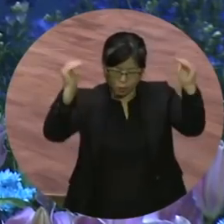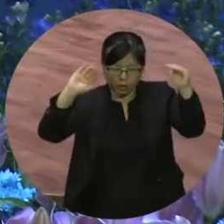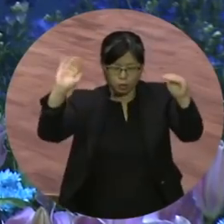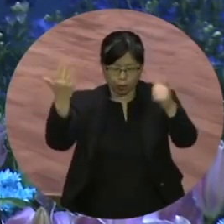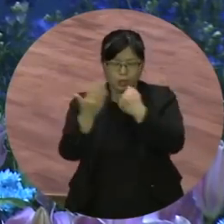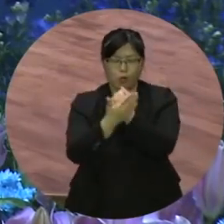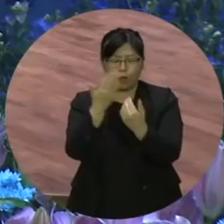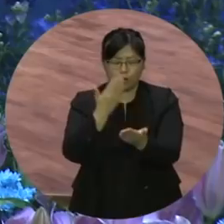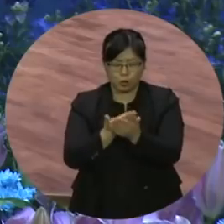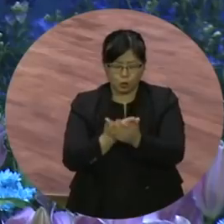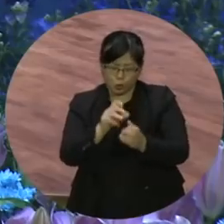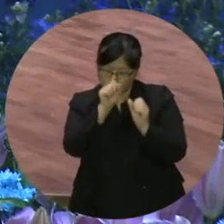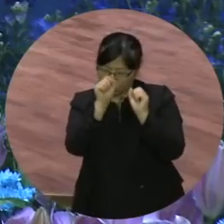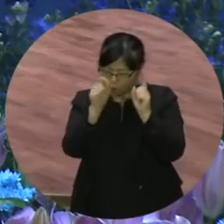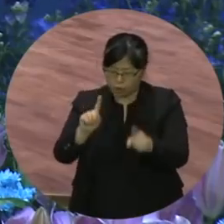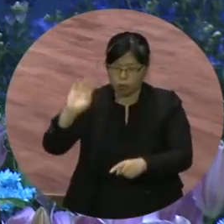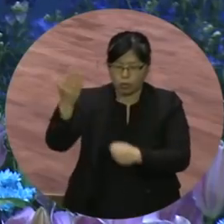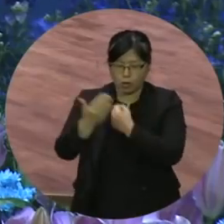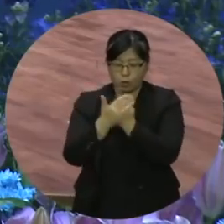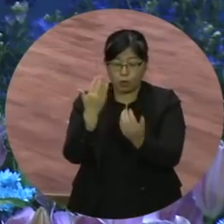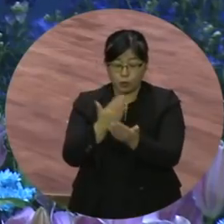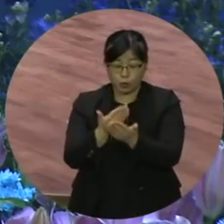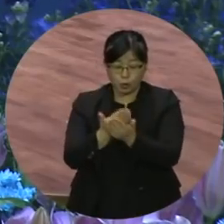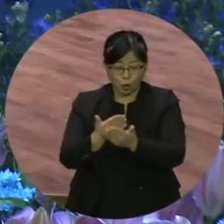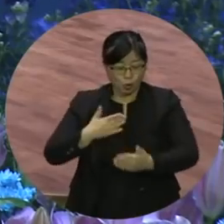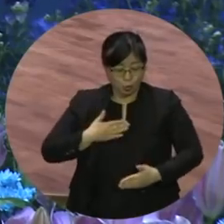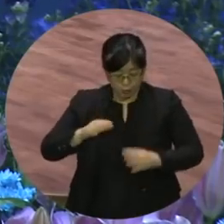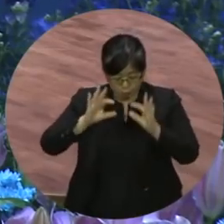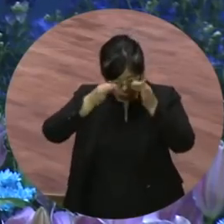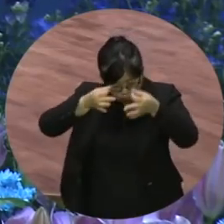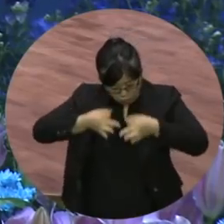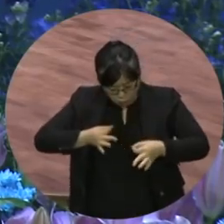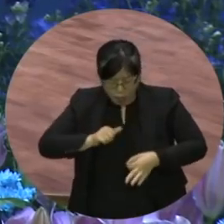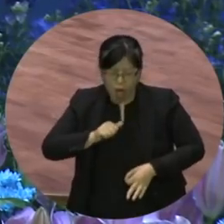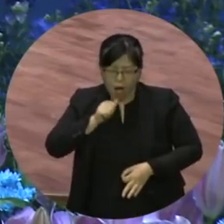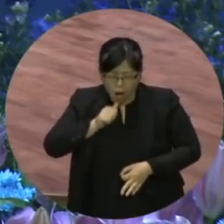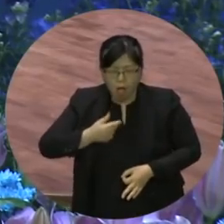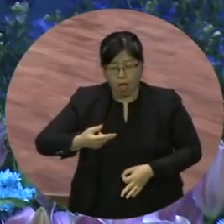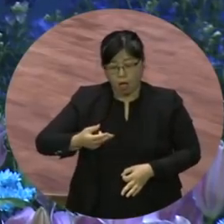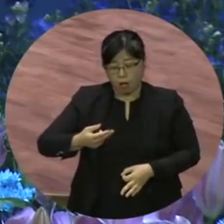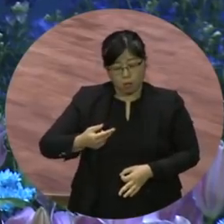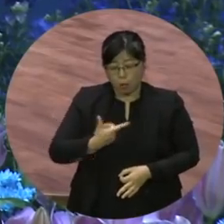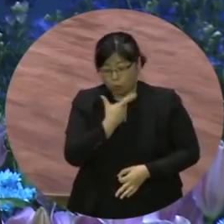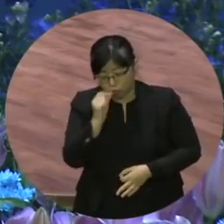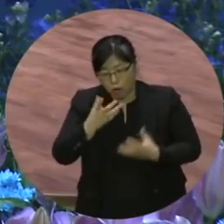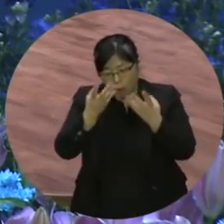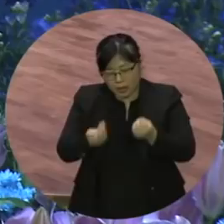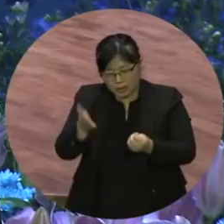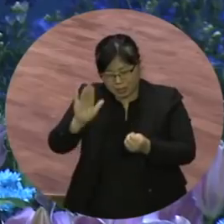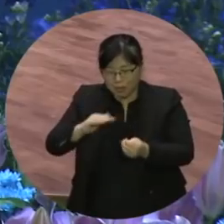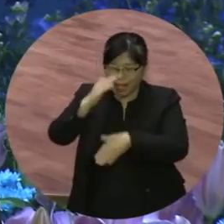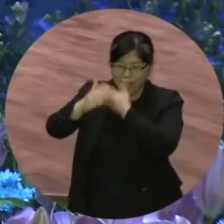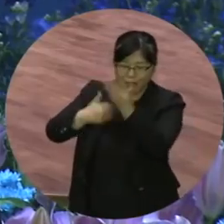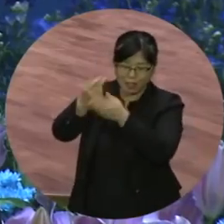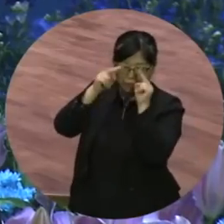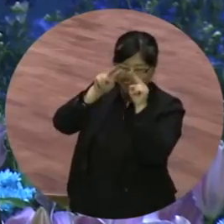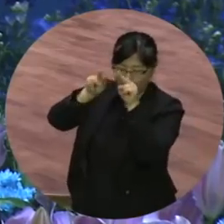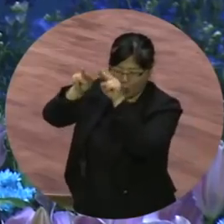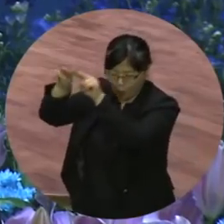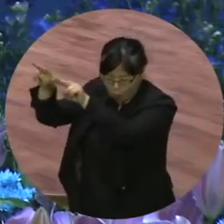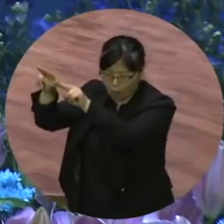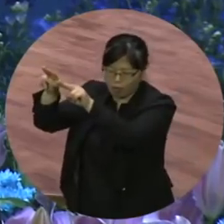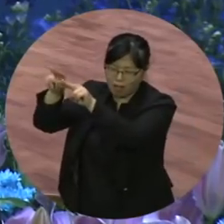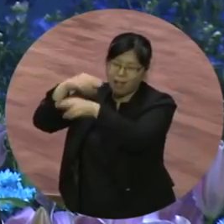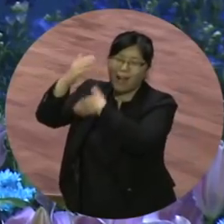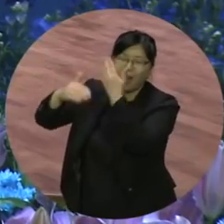귀한 기회가 되게 하여 주옵시고 없는 것을 있는 것을 부르시는 하나님의 능력을 놀랍게 체험할 수 있는